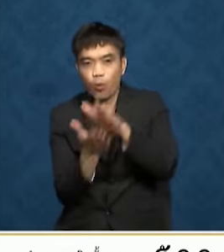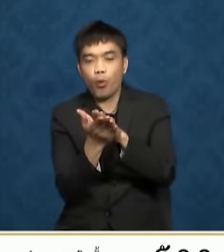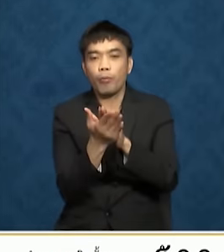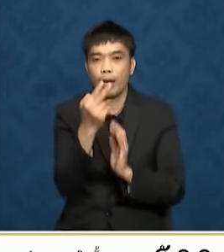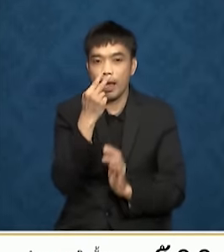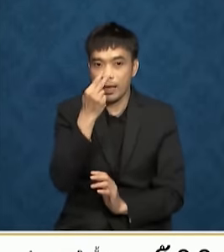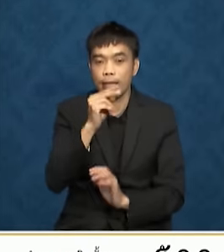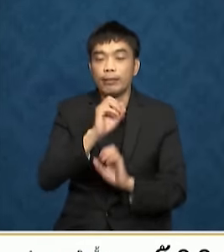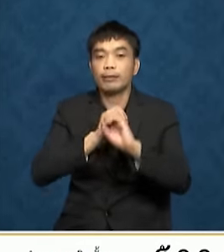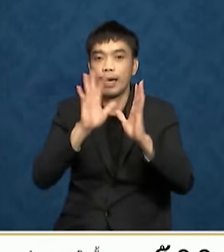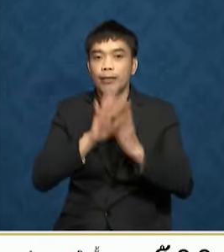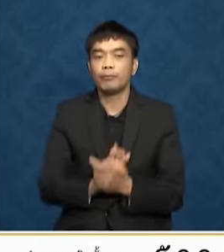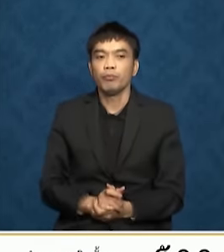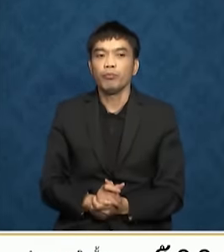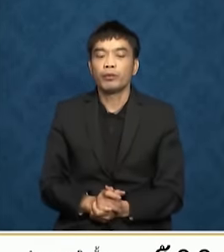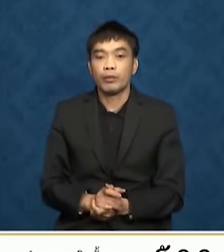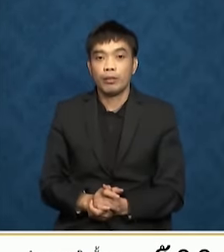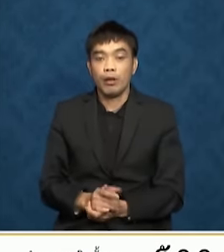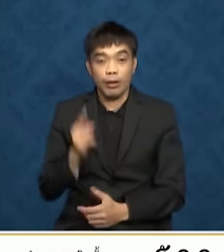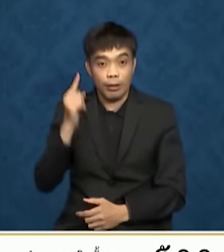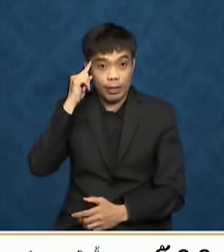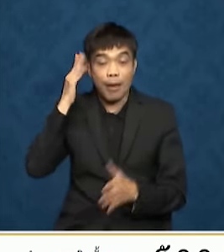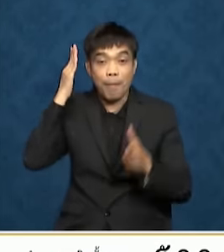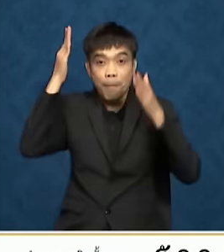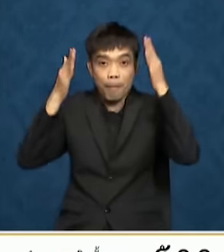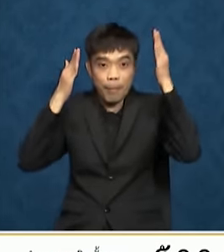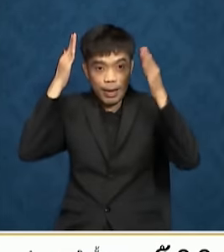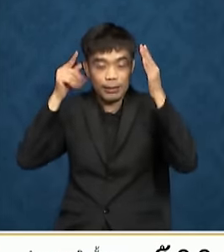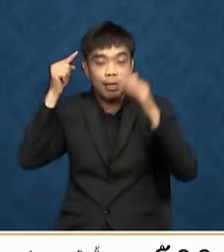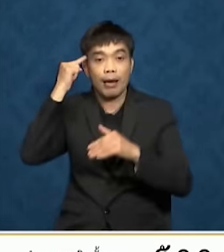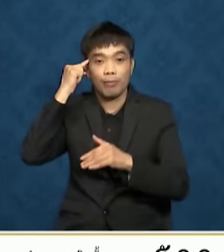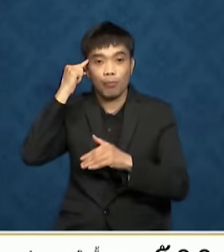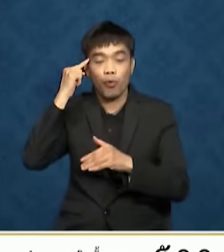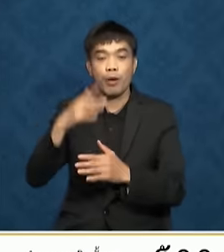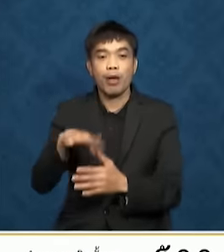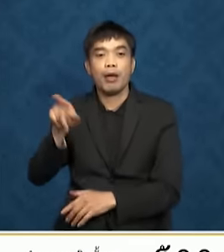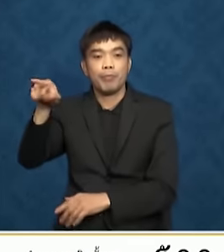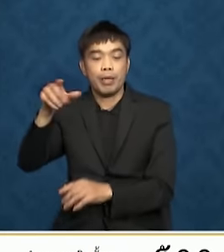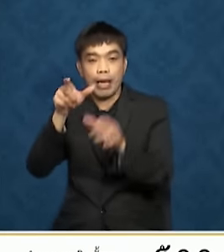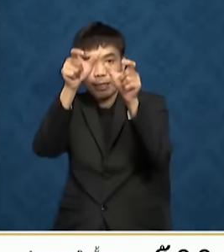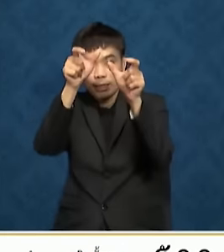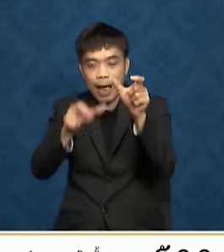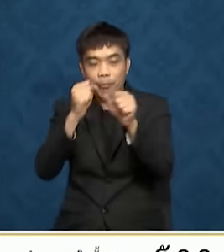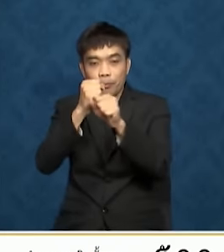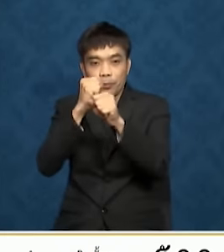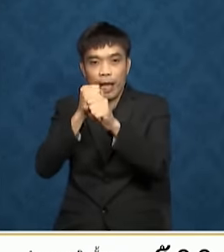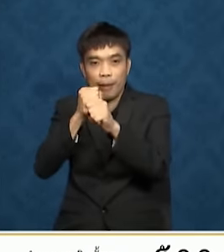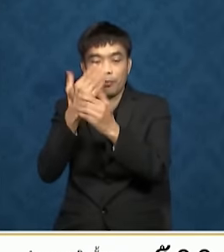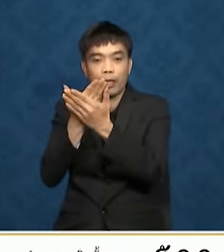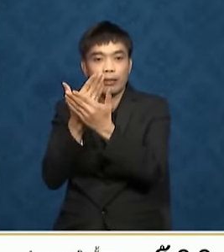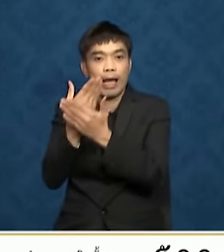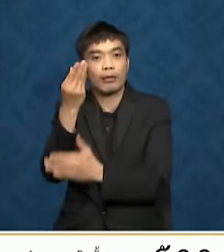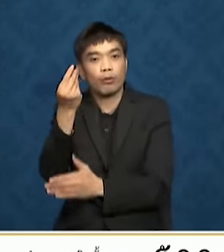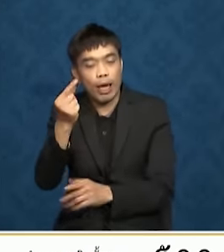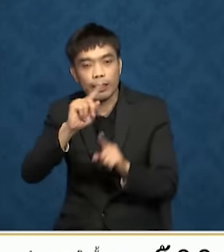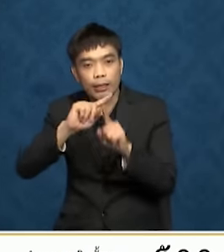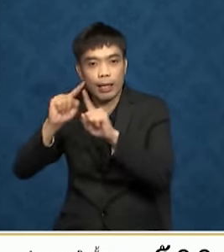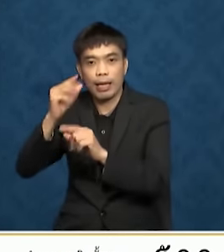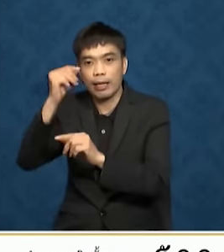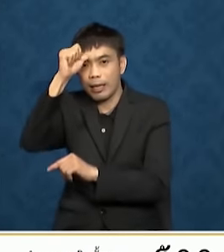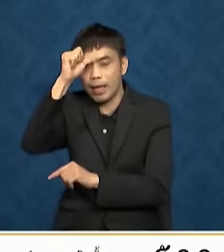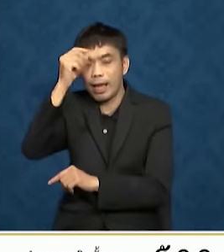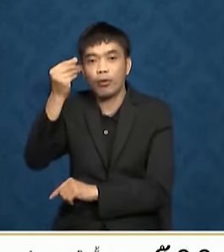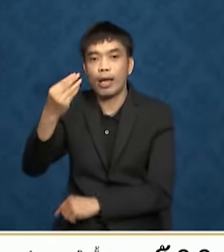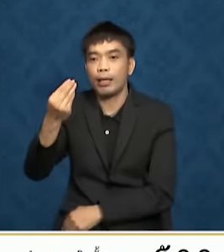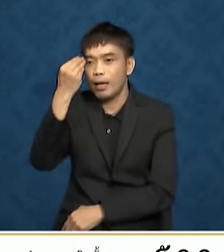ท่านประธานเจ้าบมยครับว่ามาเลเซียมีงบประมาณในการทำเซมิคอนดักเตอร์เท่าไหร่ญี่ปุ่นมีเท่าไหร่อินเดียมีเท่าไหร่